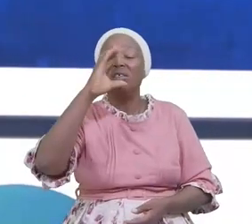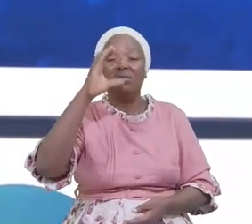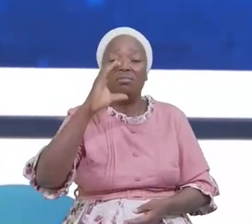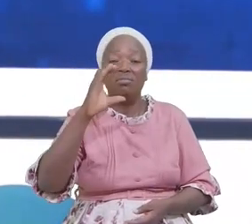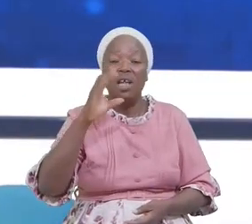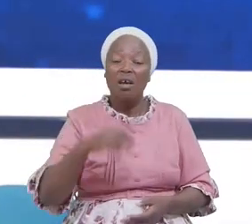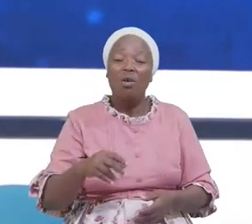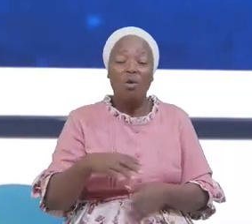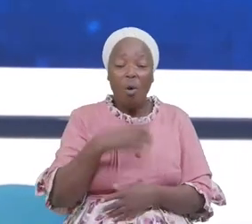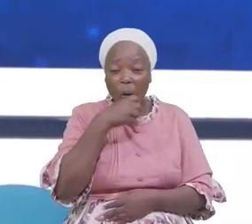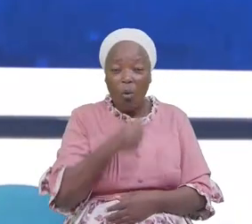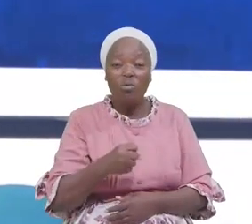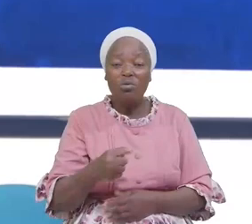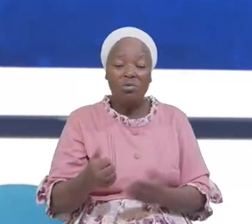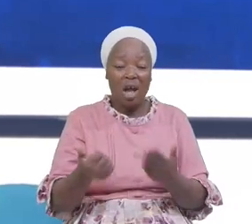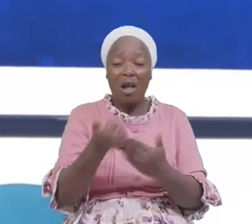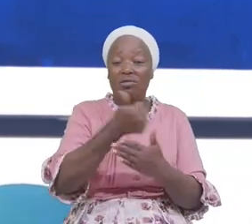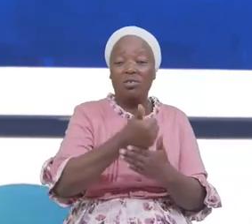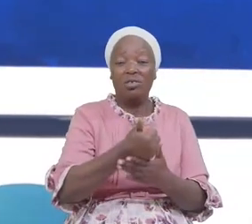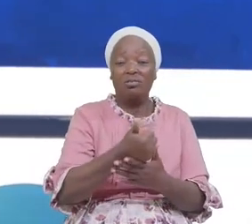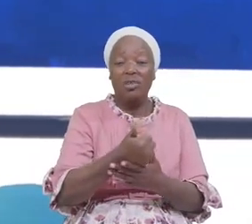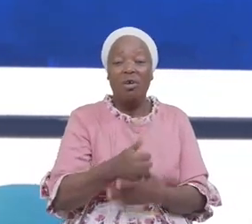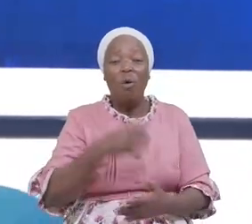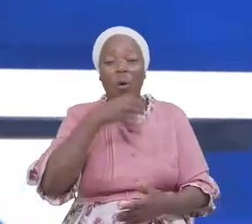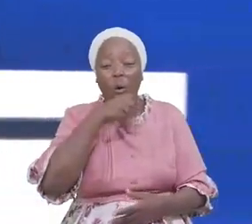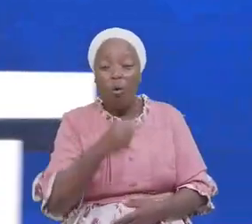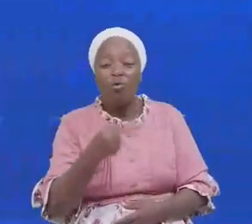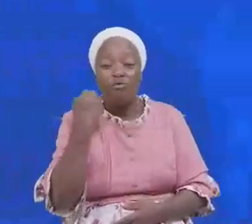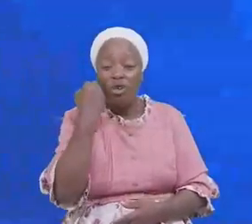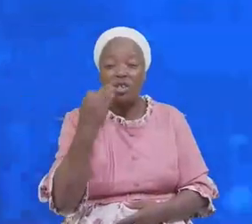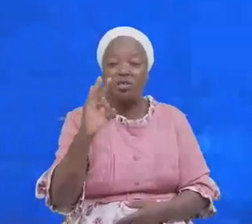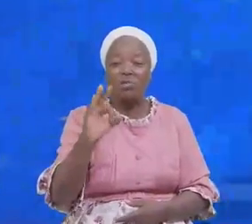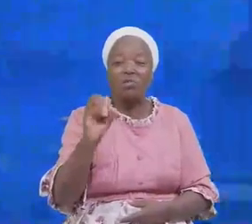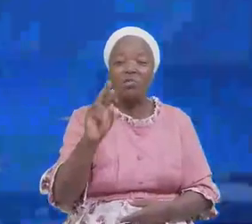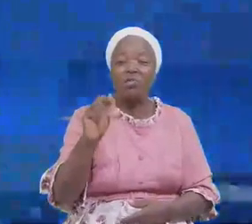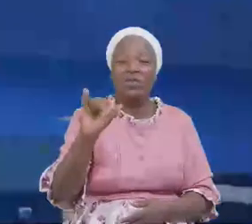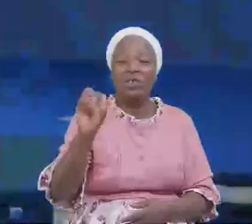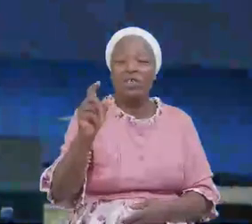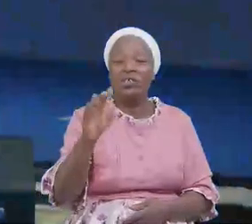l'ancien adultère, l'ancienne fornication, l'ancien mal.